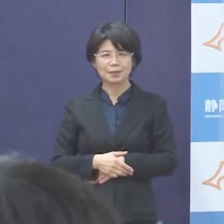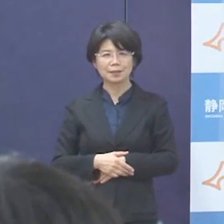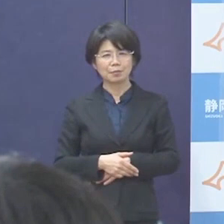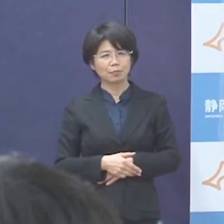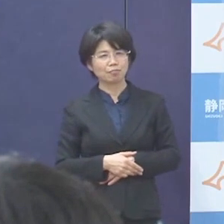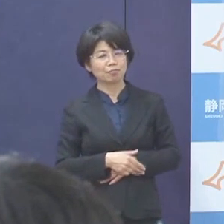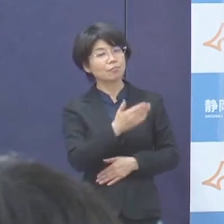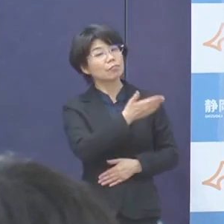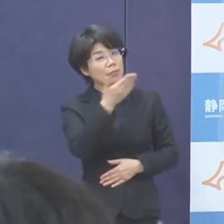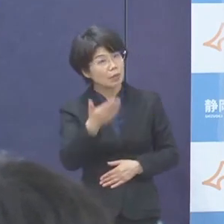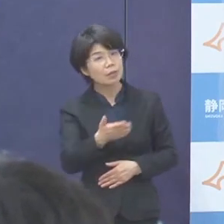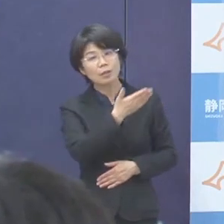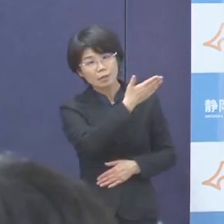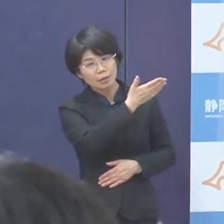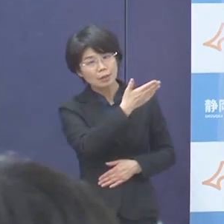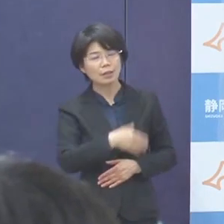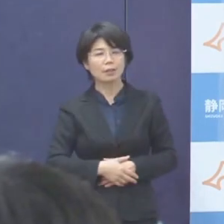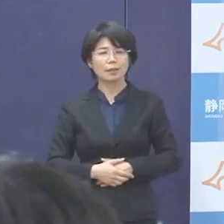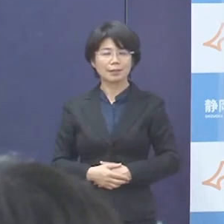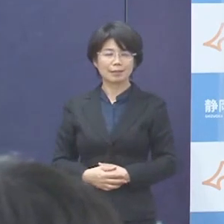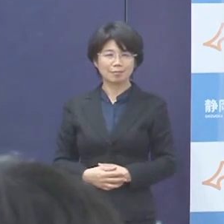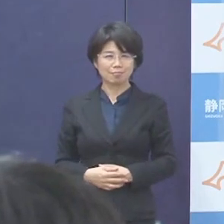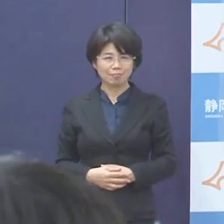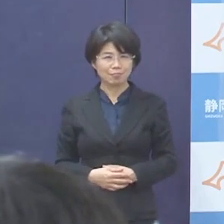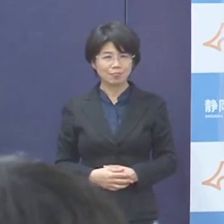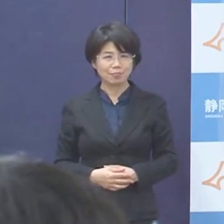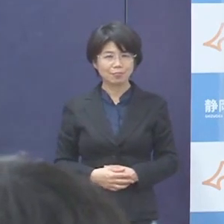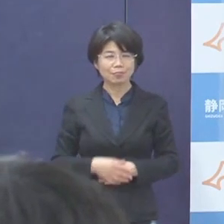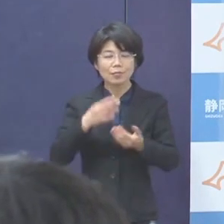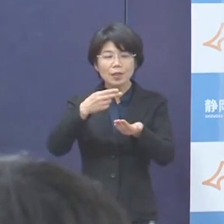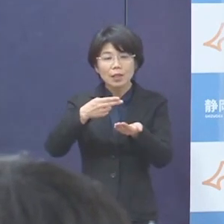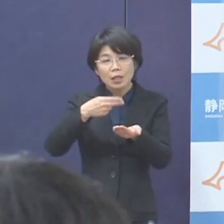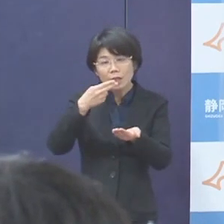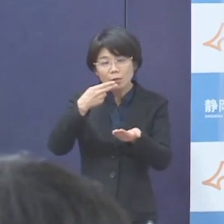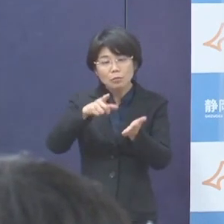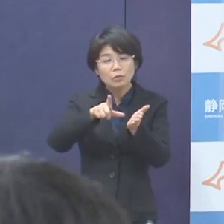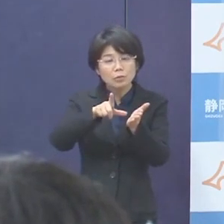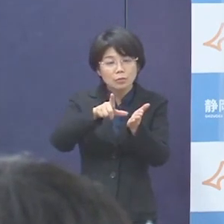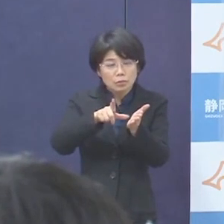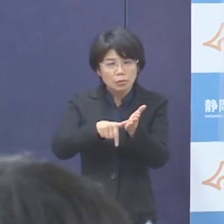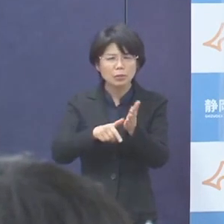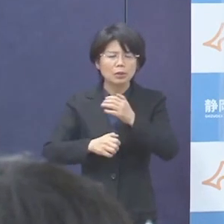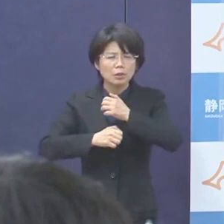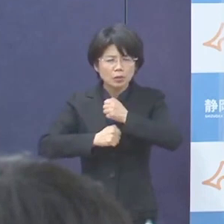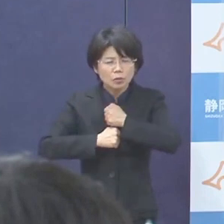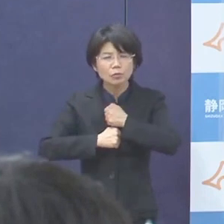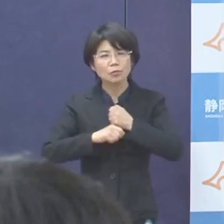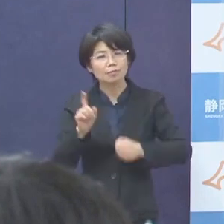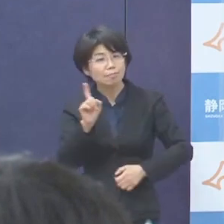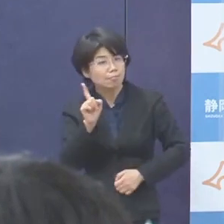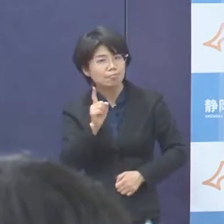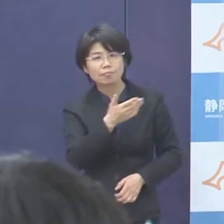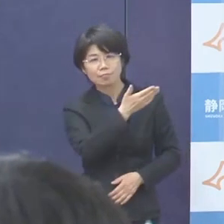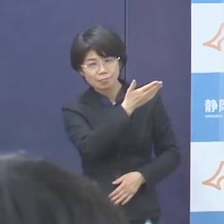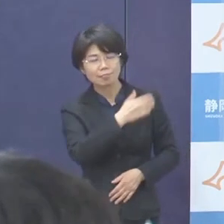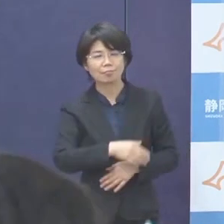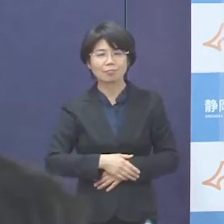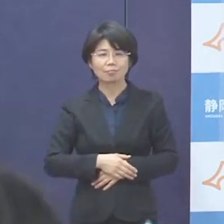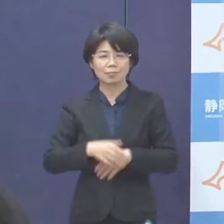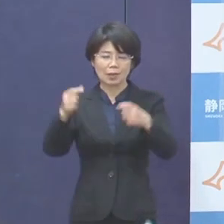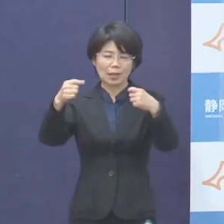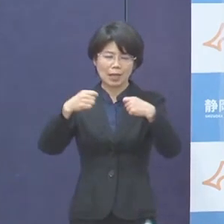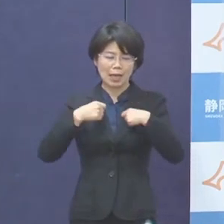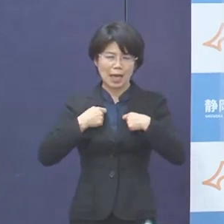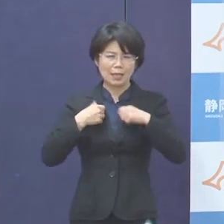ル次ではございますか。この飲食の機会にですね、ご留意いただきたいのは、感染防止対策が